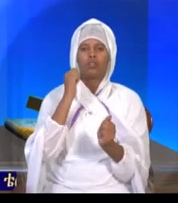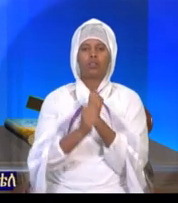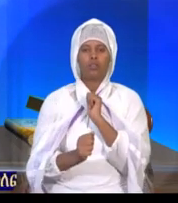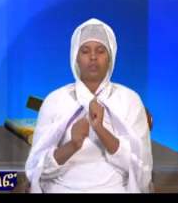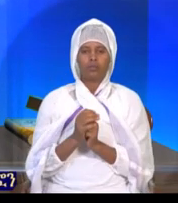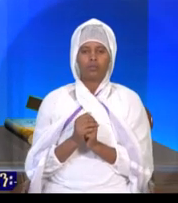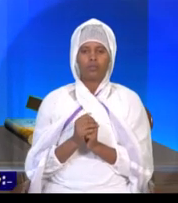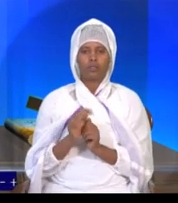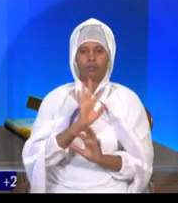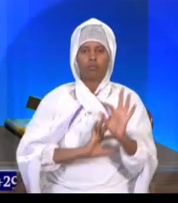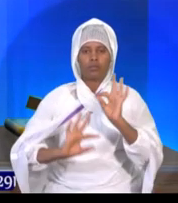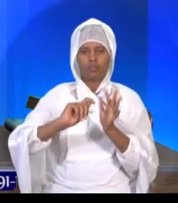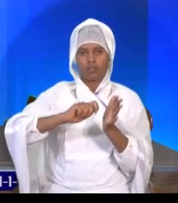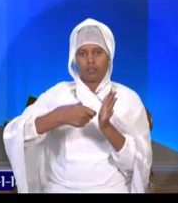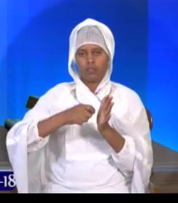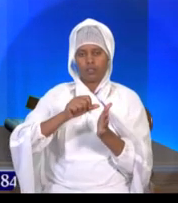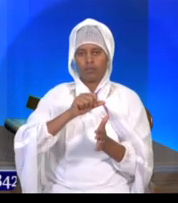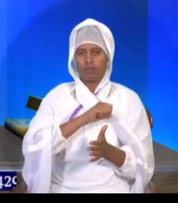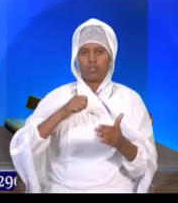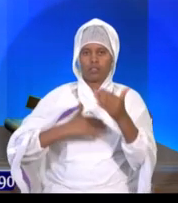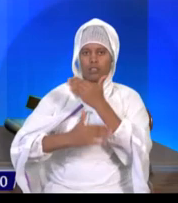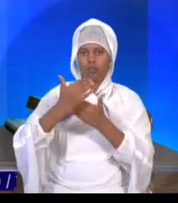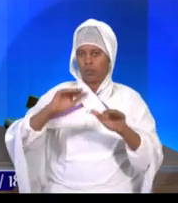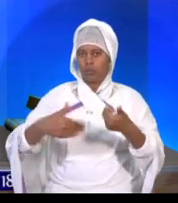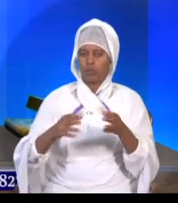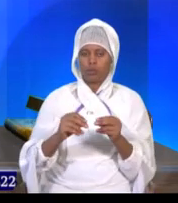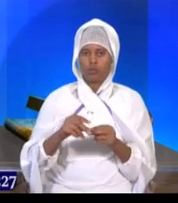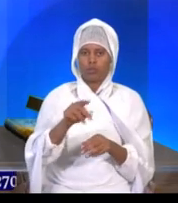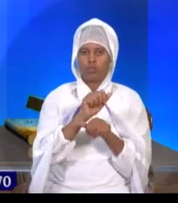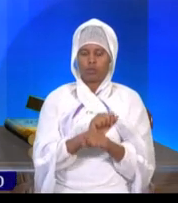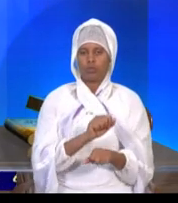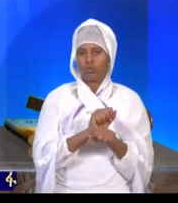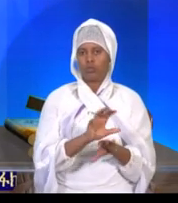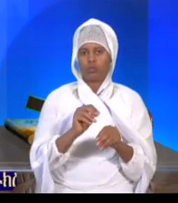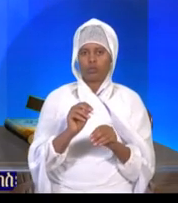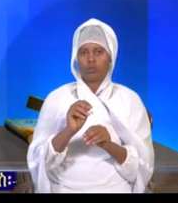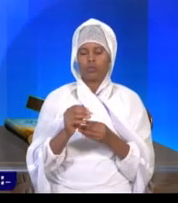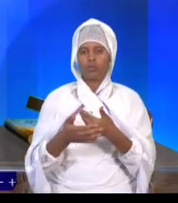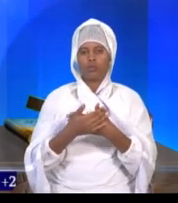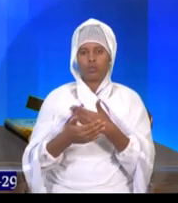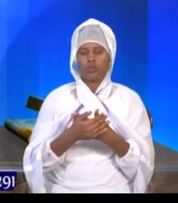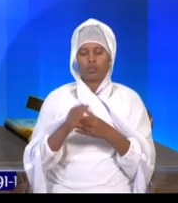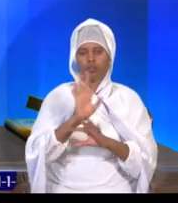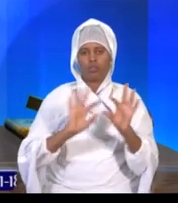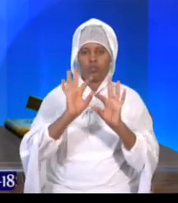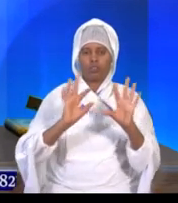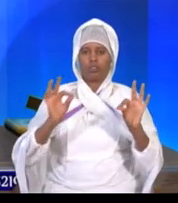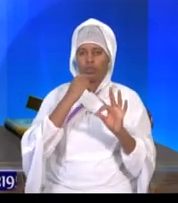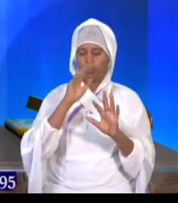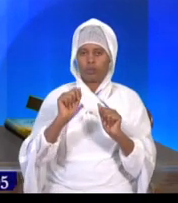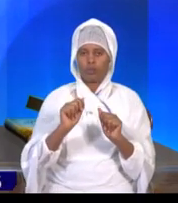መን ክልክሎም መፍትሕ መንግስተ ሰማያት ማለት እዩ ንስኩም ዝኣሰርኩም ኦሱር እዩ ንስኩም ዝዓፀኩም ዕፅው እዩ ንስኩም ዝፈታሕኩምዎ ድማ ፍትሕ